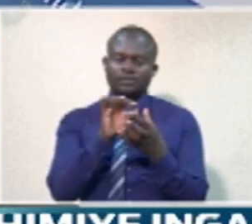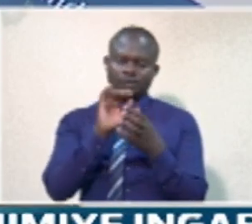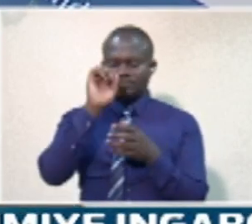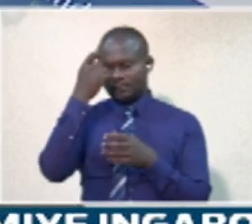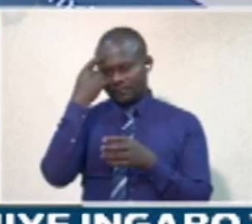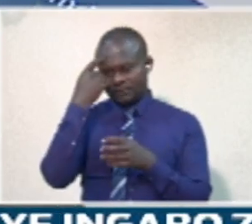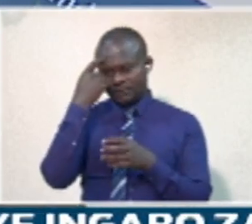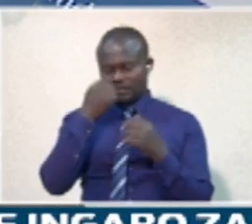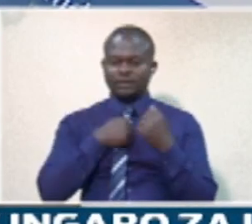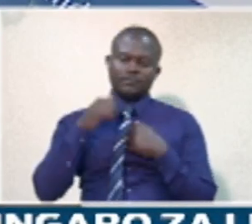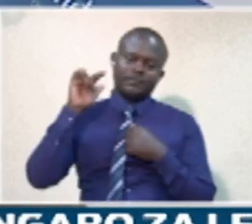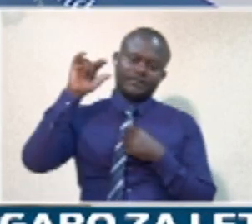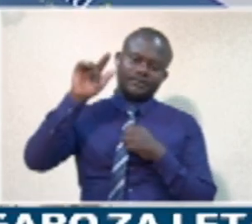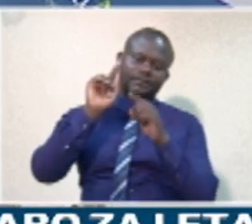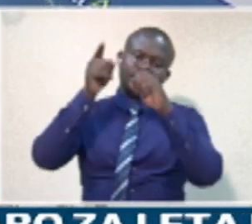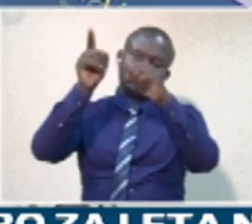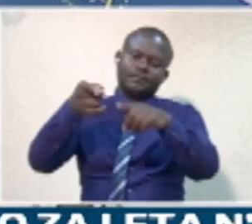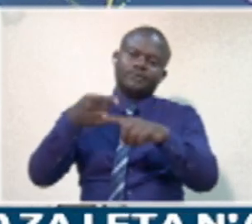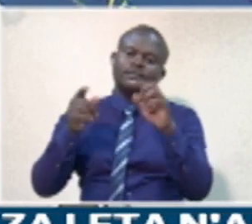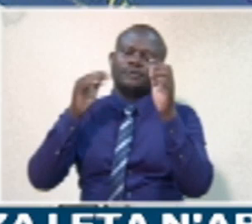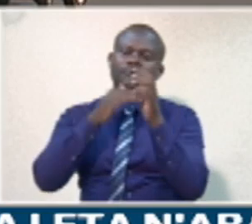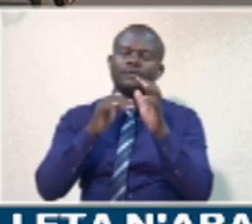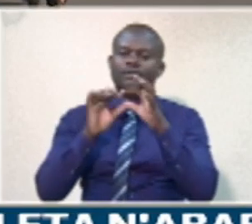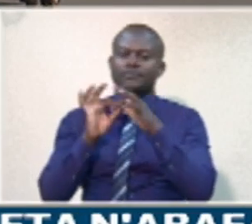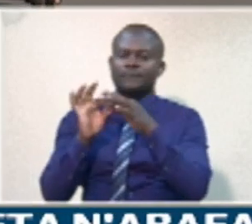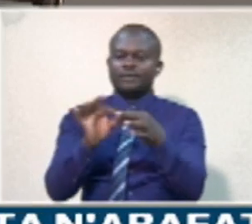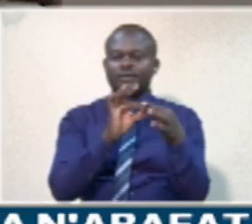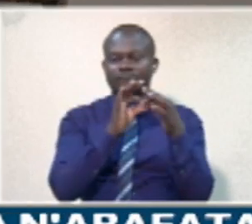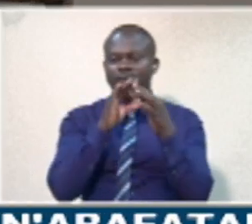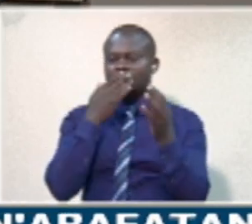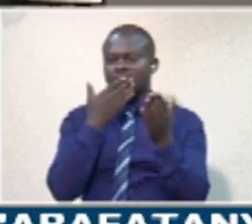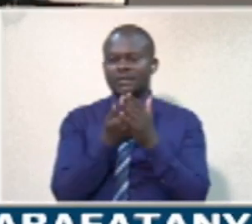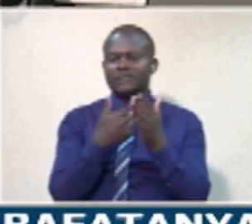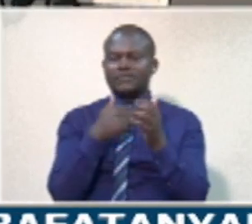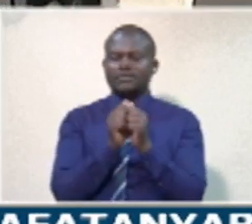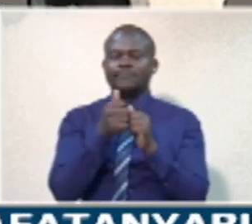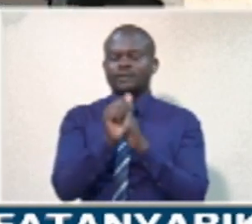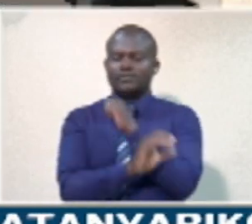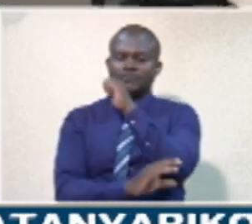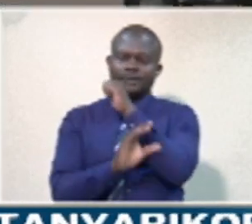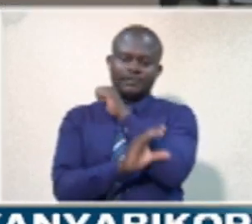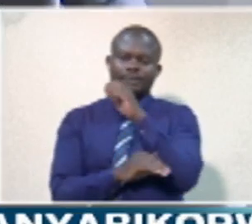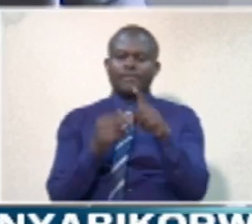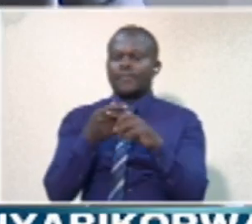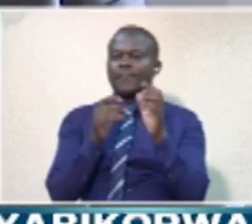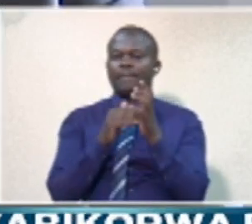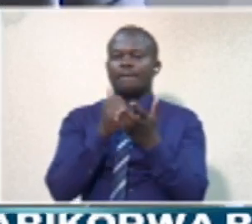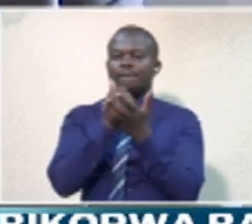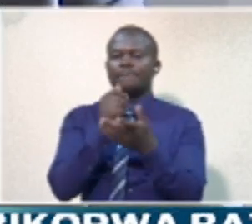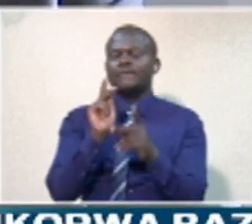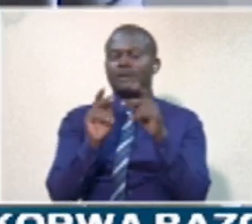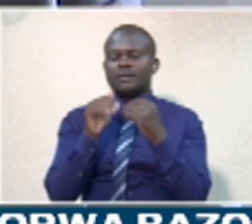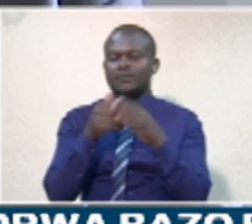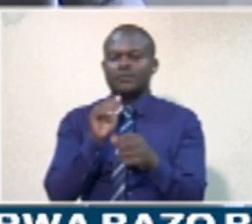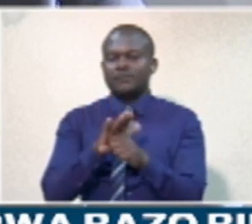Rwanda rero kugira ngo ijyeyo ni ukugira ngo nanone ishimangire umubano mwiza dufitanye na kiriya gihugu kandi bifasha n'abagenzi